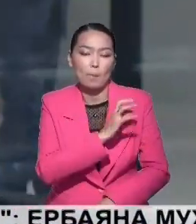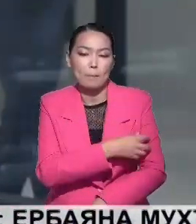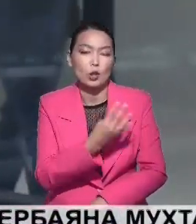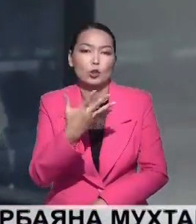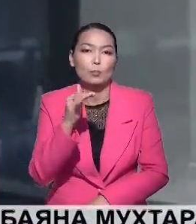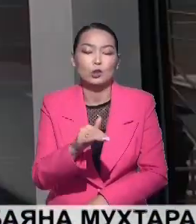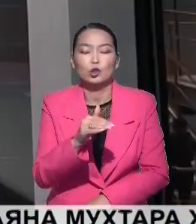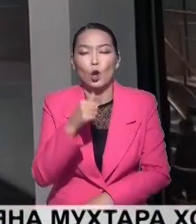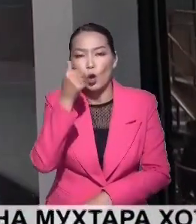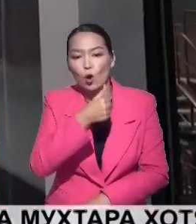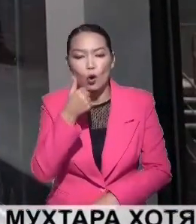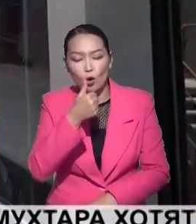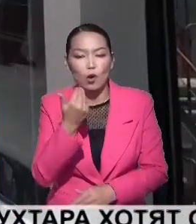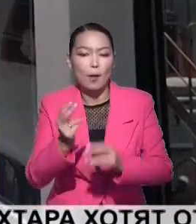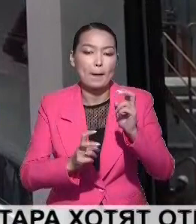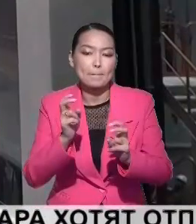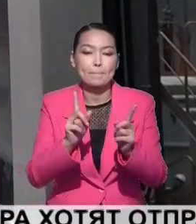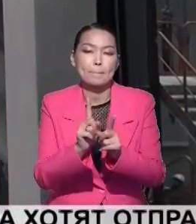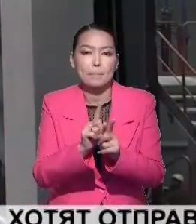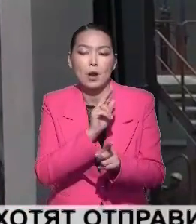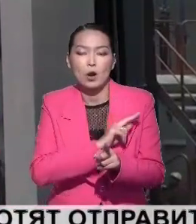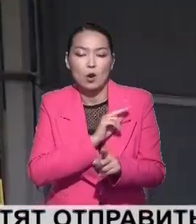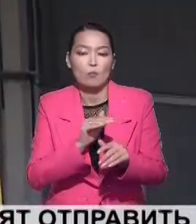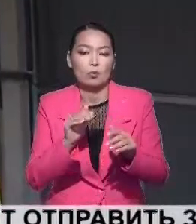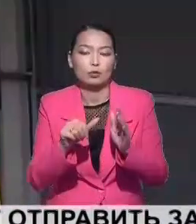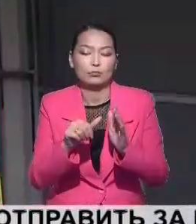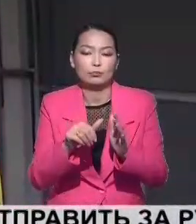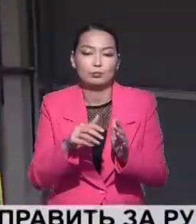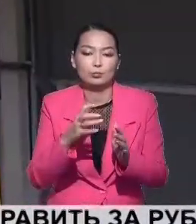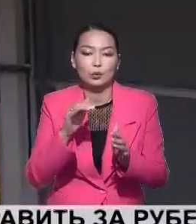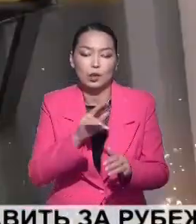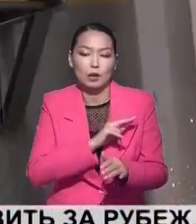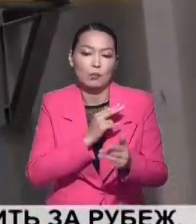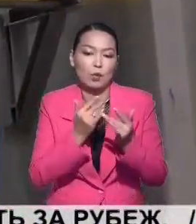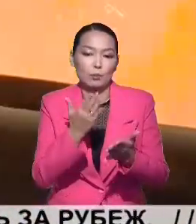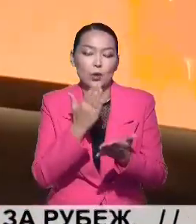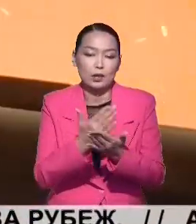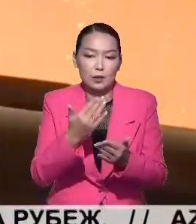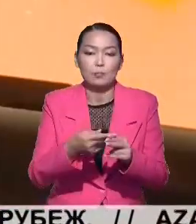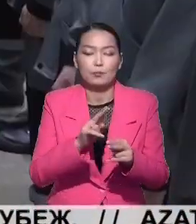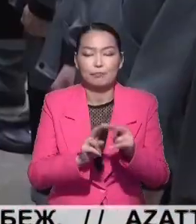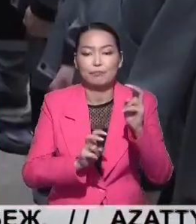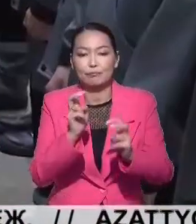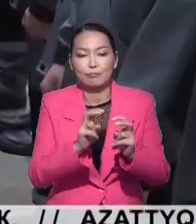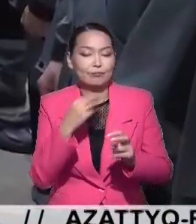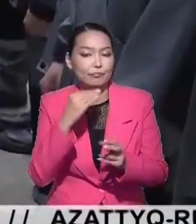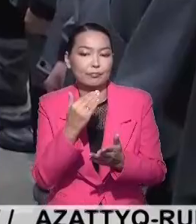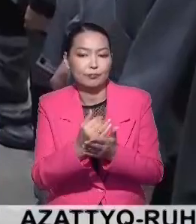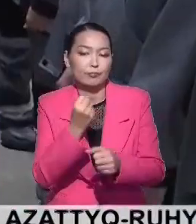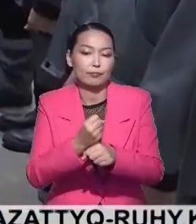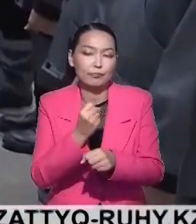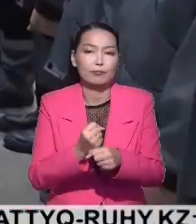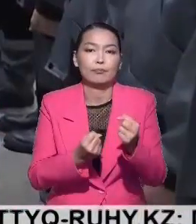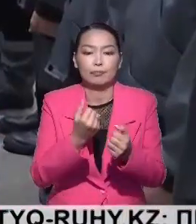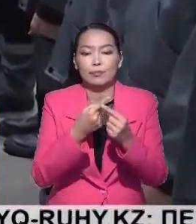тонн в год. На предприятии создано 500 рабочих мест. Касым-Жомарту Токаеву продемонстрировали процесс выплавки чугуна и обработки автокомпонентов